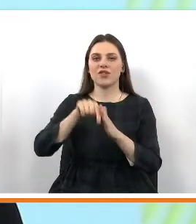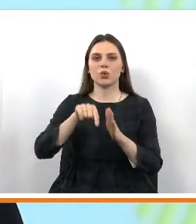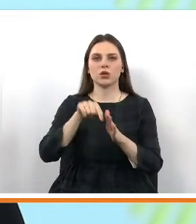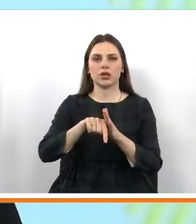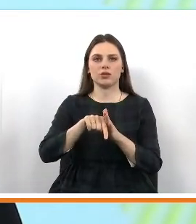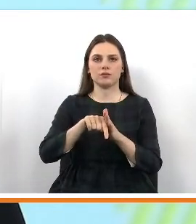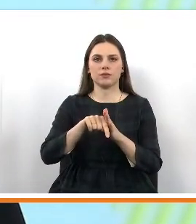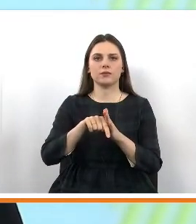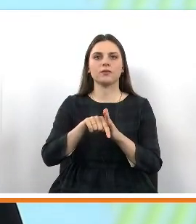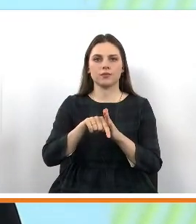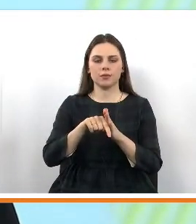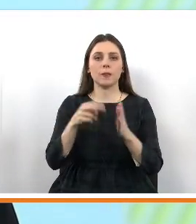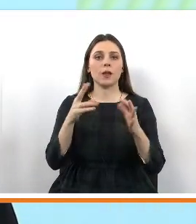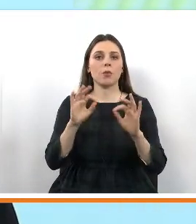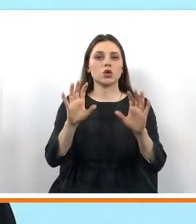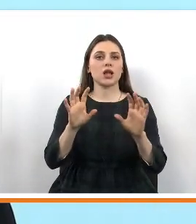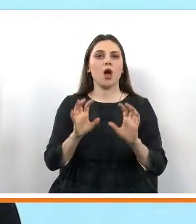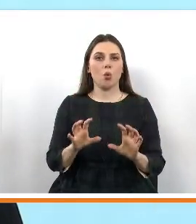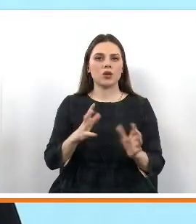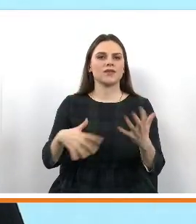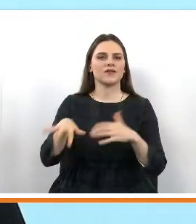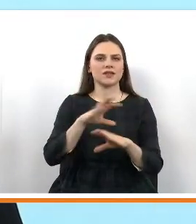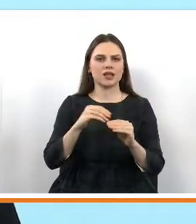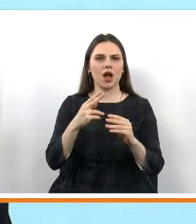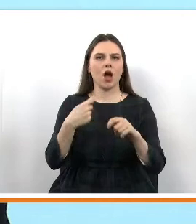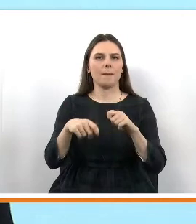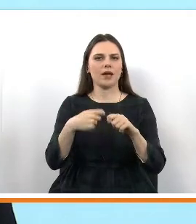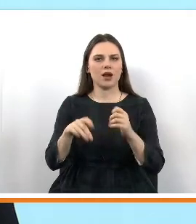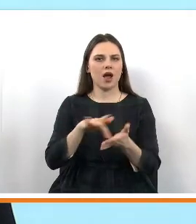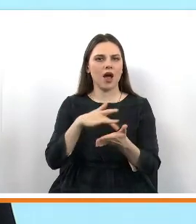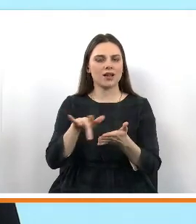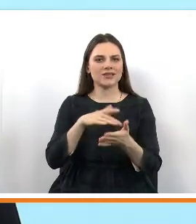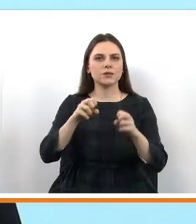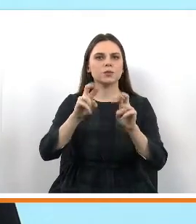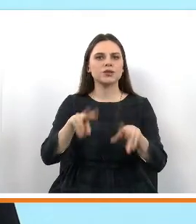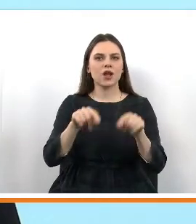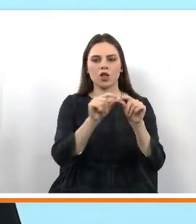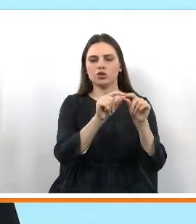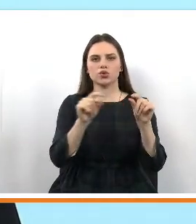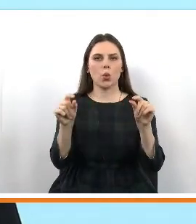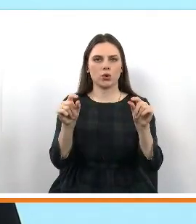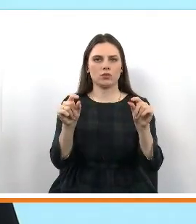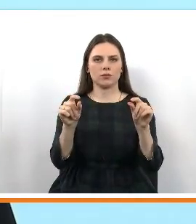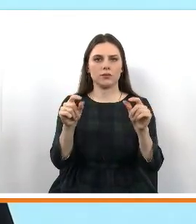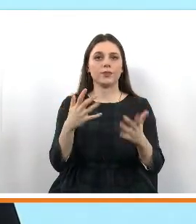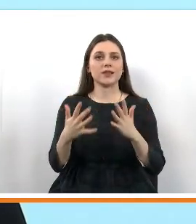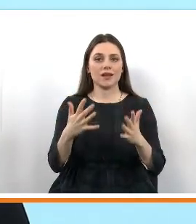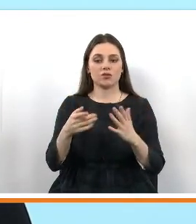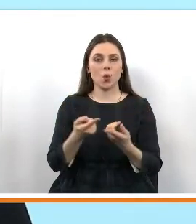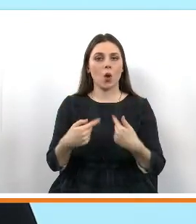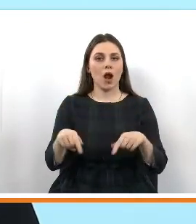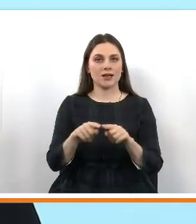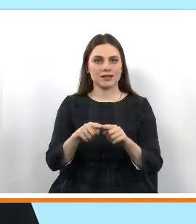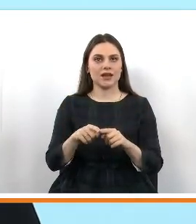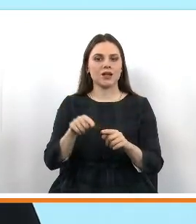Понятно, что у нас по закону для всех операций по целевому капиталу создается спецсчет, Но если эта организация имеет целевой